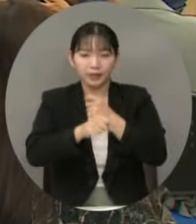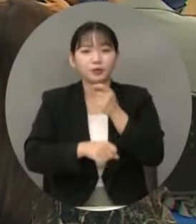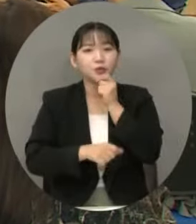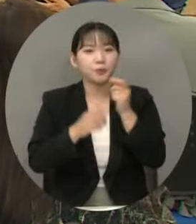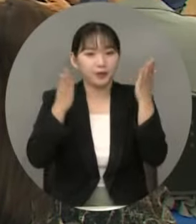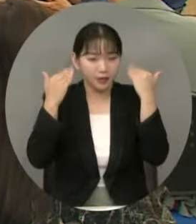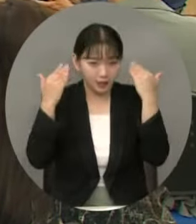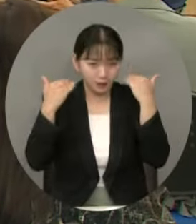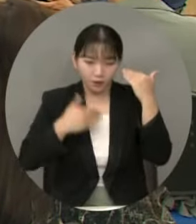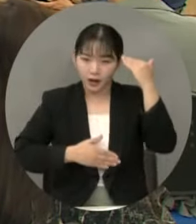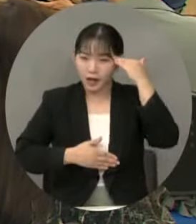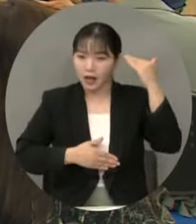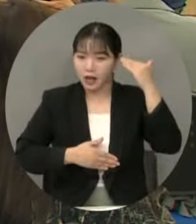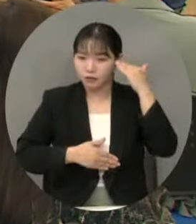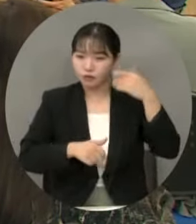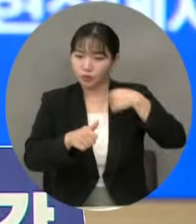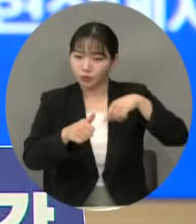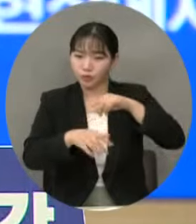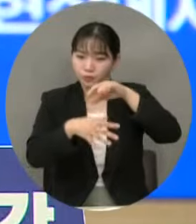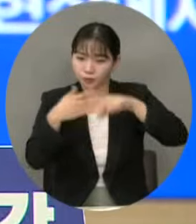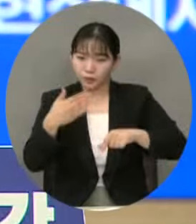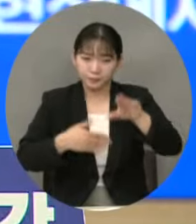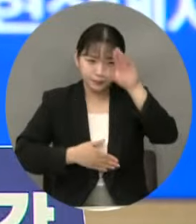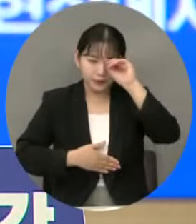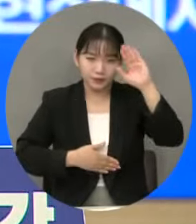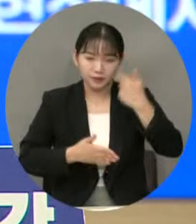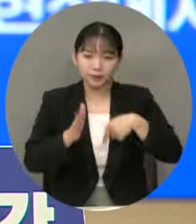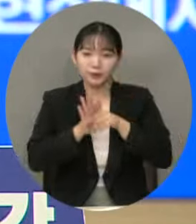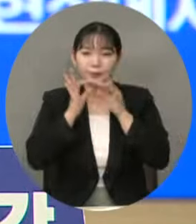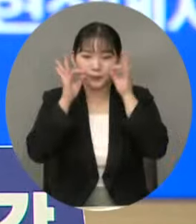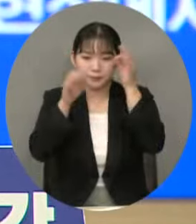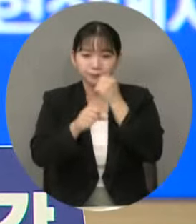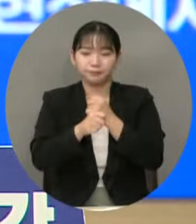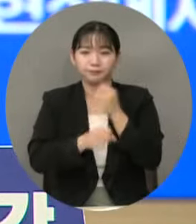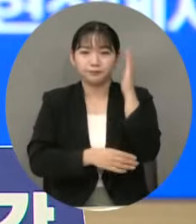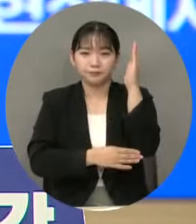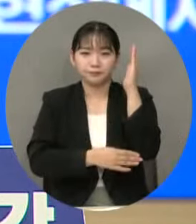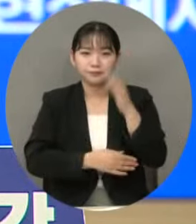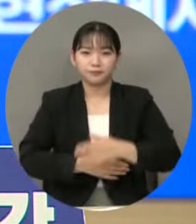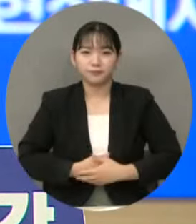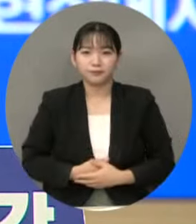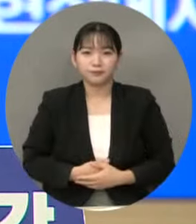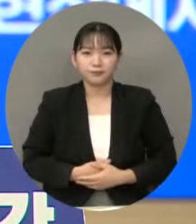K-에듀의 모델이 될 수 있도록 하겠다고도 했습니다. MBC 뉴스 신광합니다.